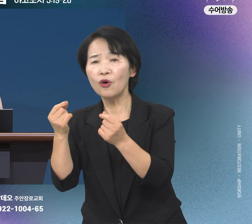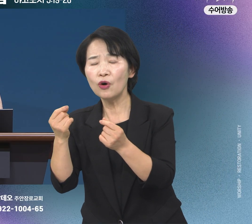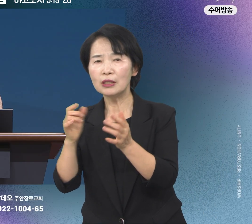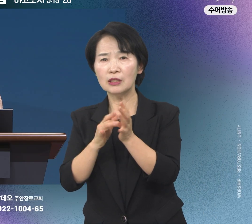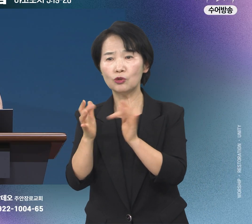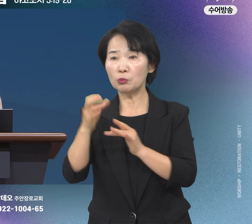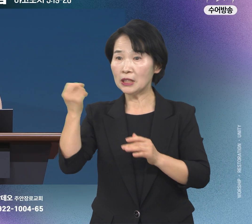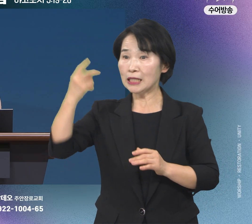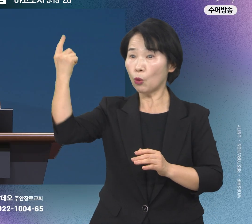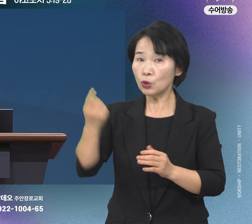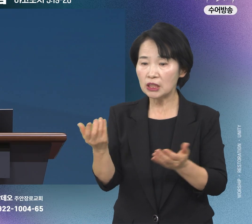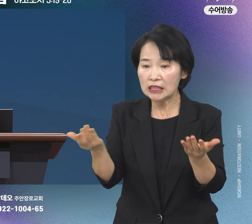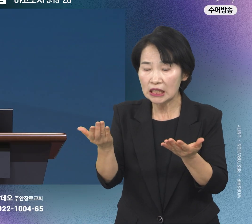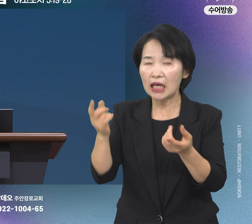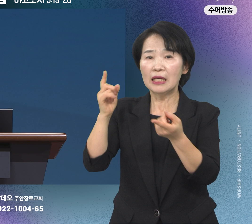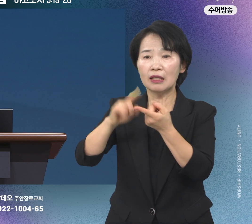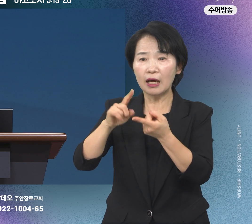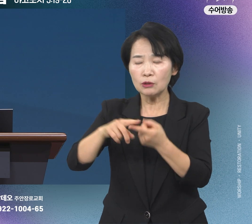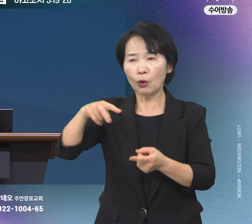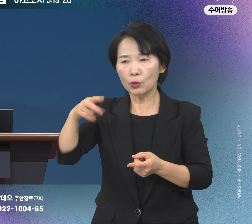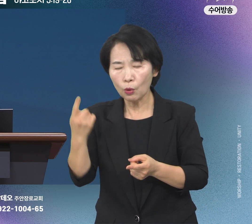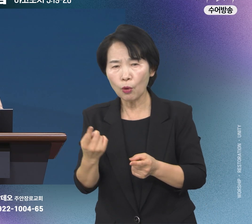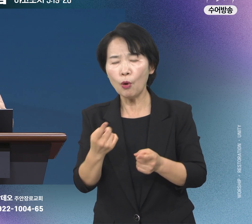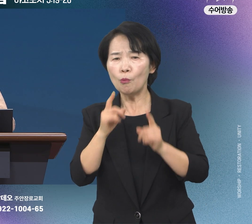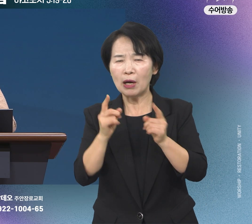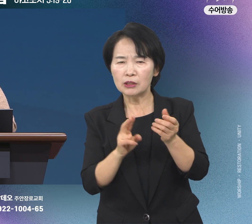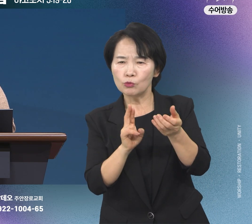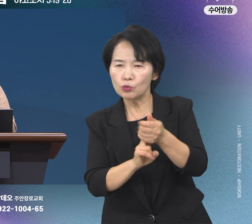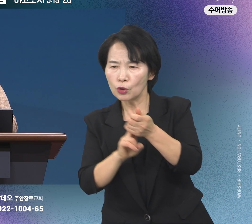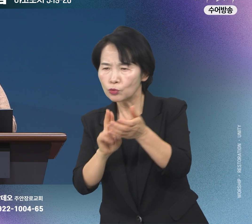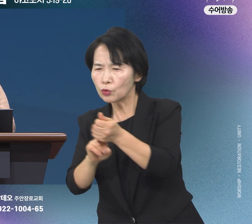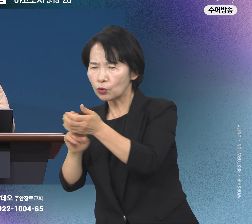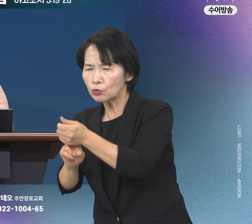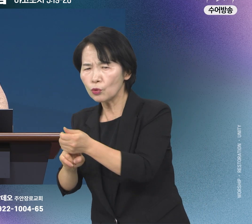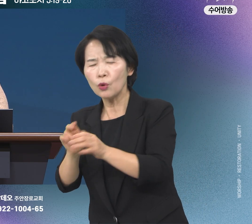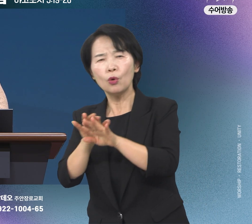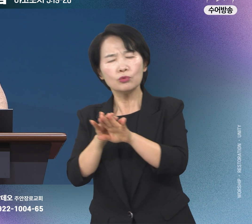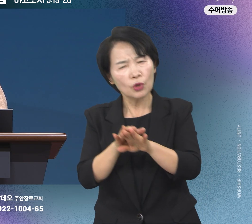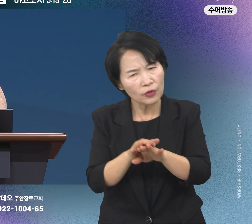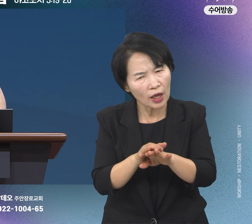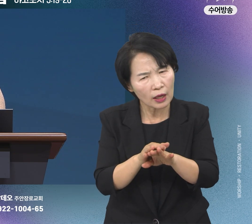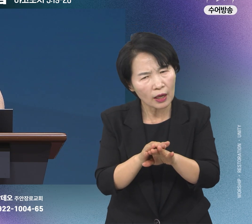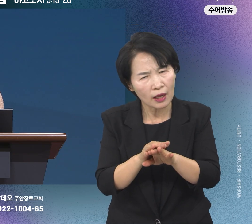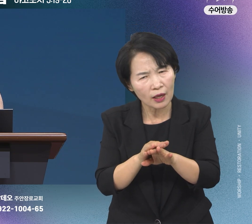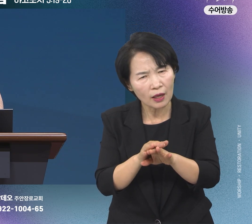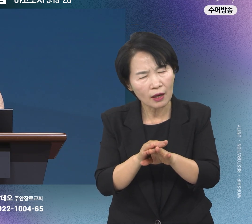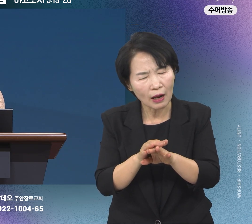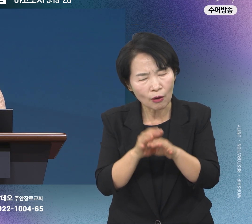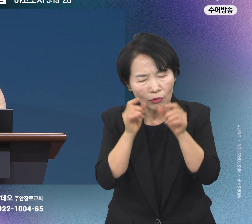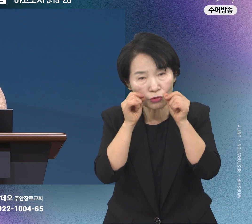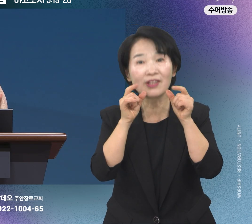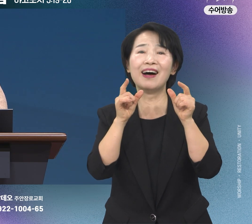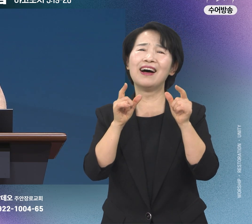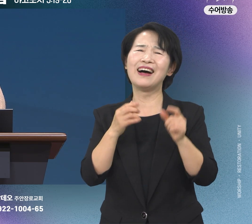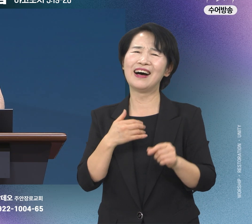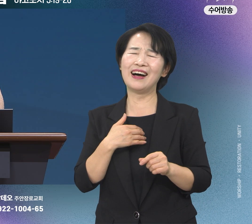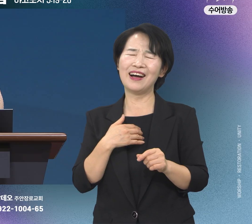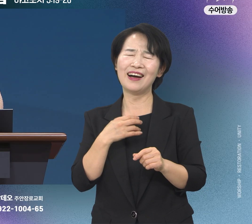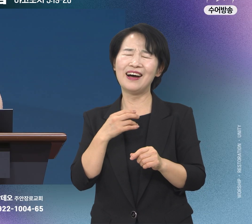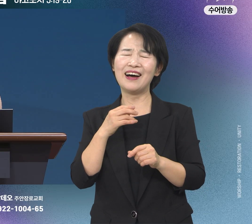이렇게 말씀 곳곳에 숨겨놓으셨구나 하고 바라보게 되는 관점이 조금씩 생겼습니다.